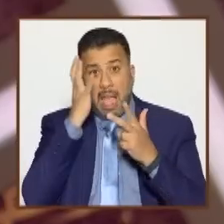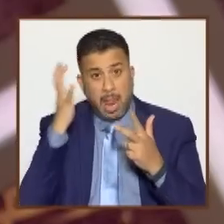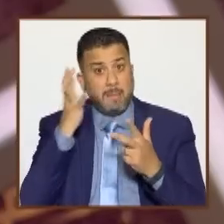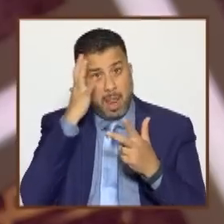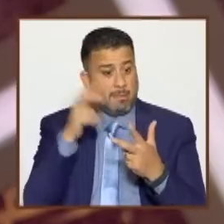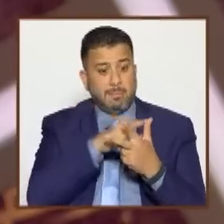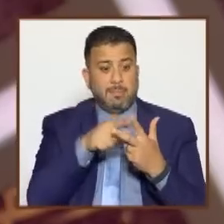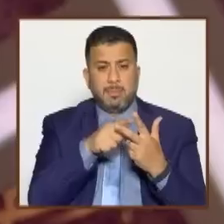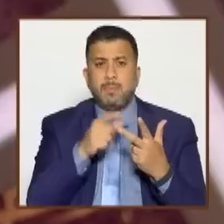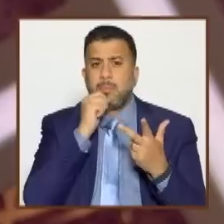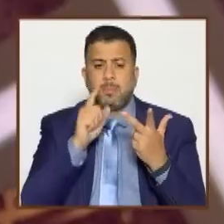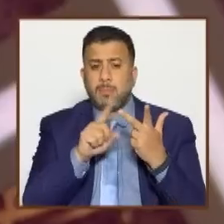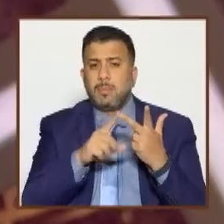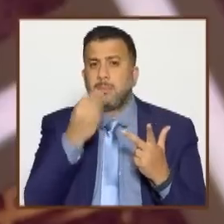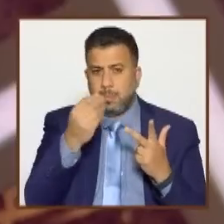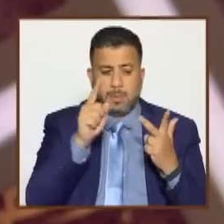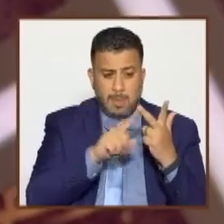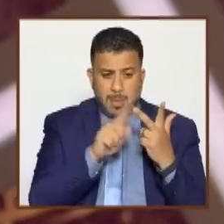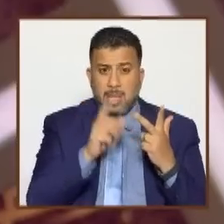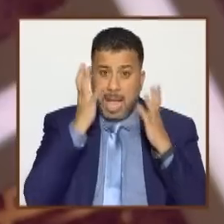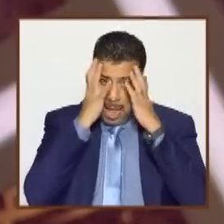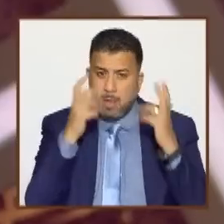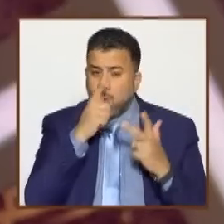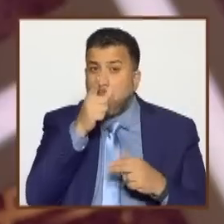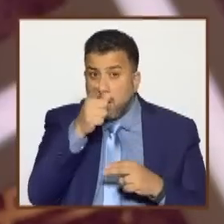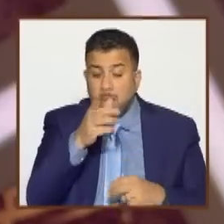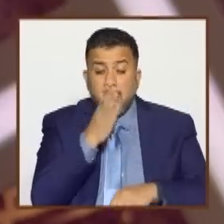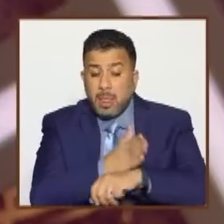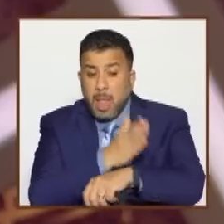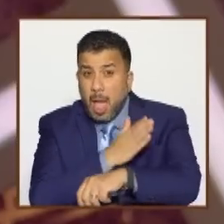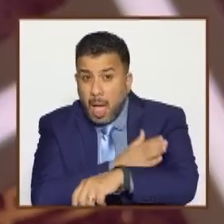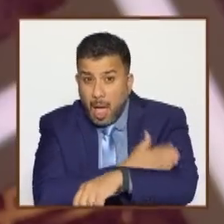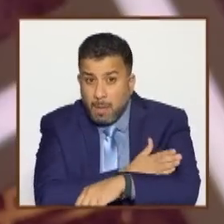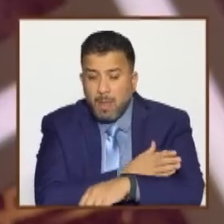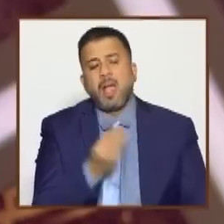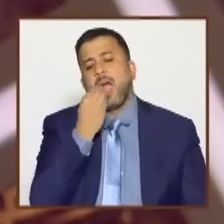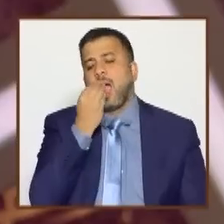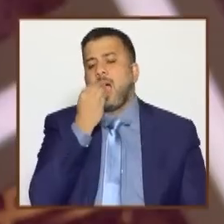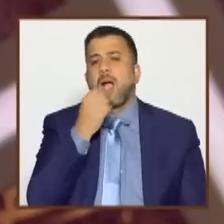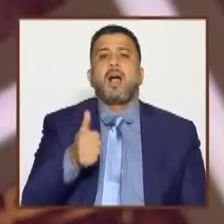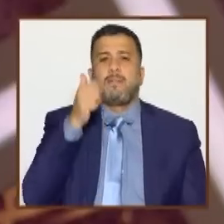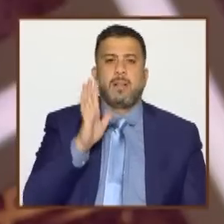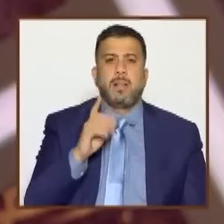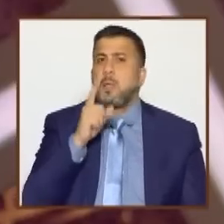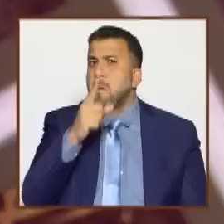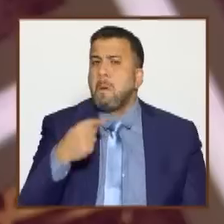كان يتحمل الصيام فالصوم أفضل، وإذا كان يشق عليه فيكون الفطر أفضل،